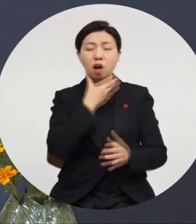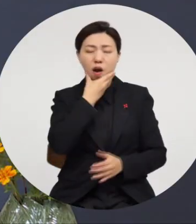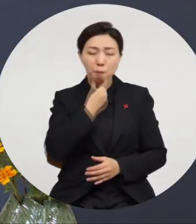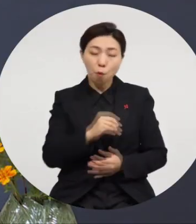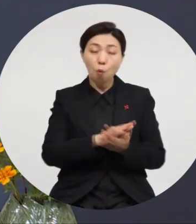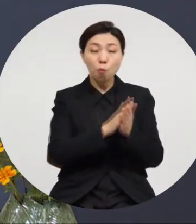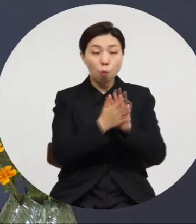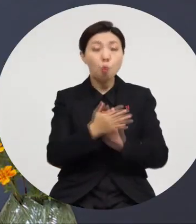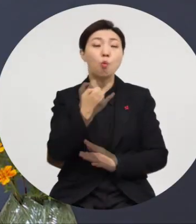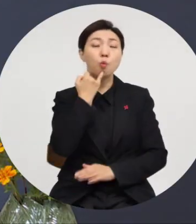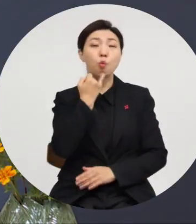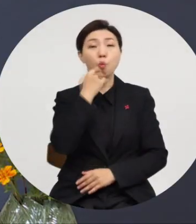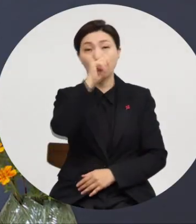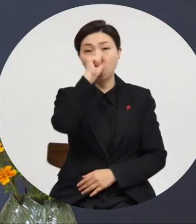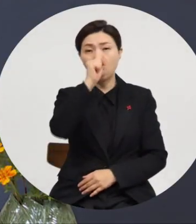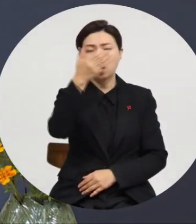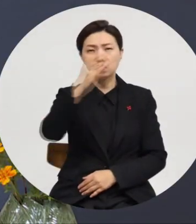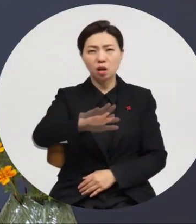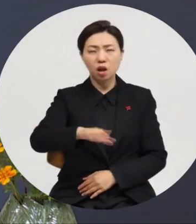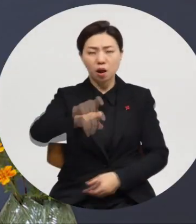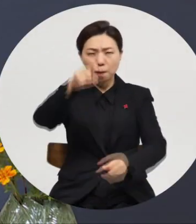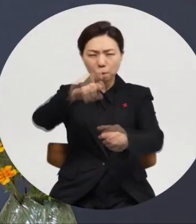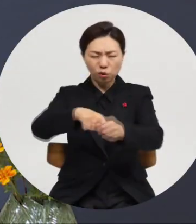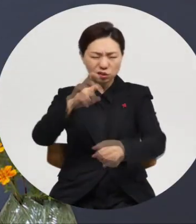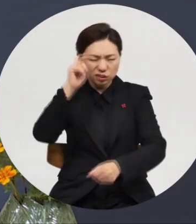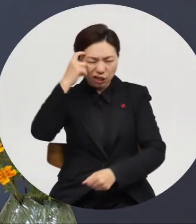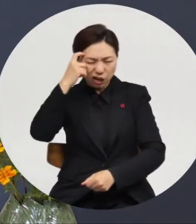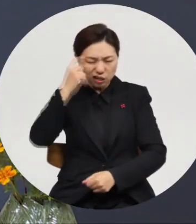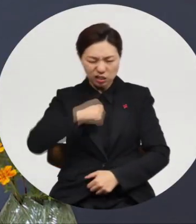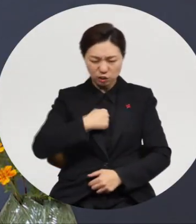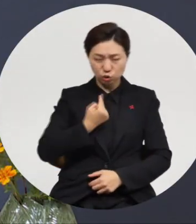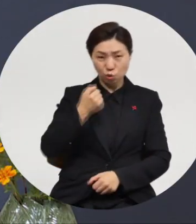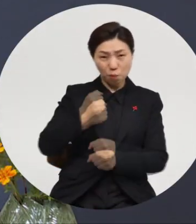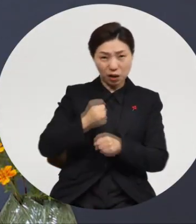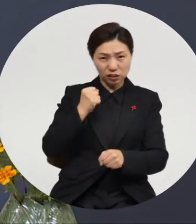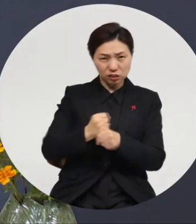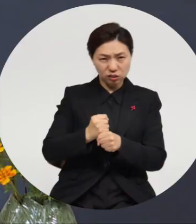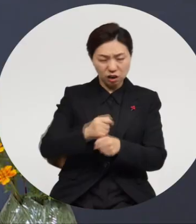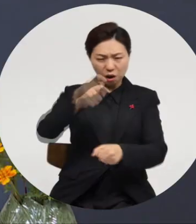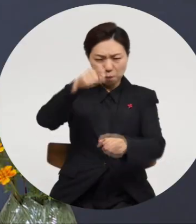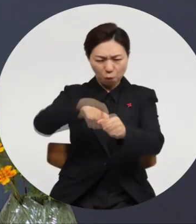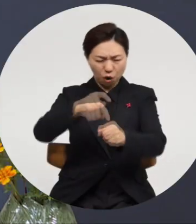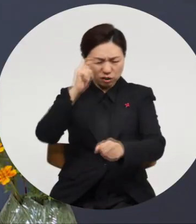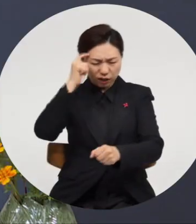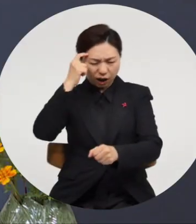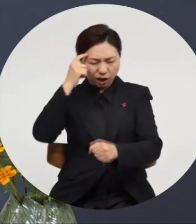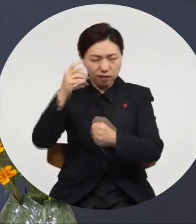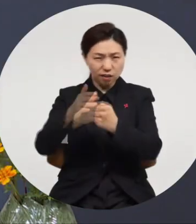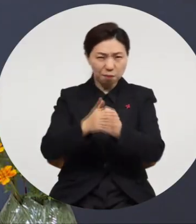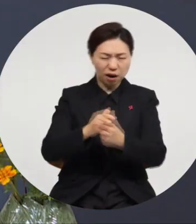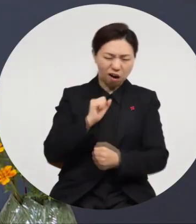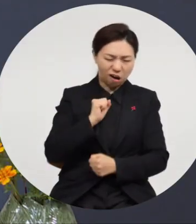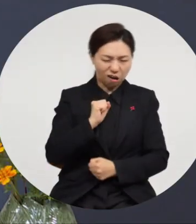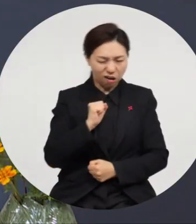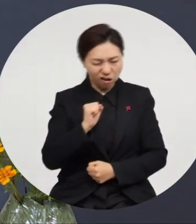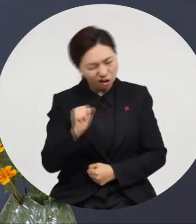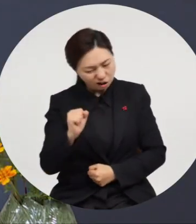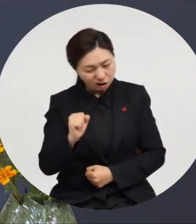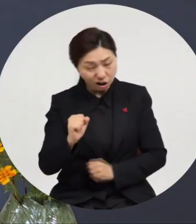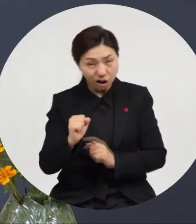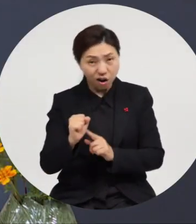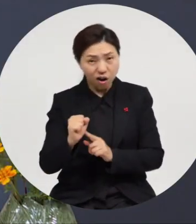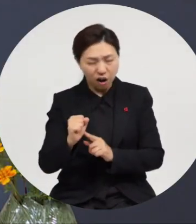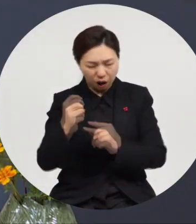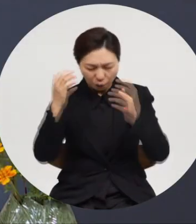인생을 행복하게 한데 도움이 된다. 목적의식을 갖고 있으면 되는데 그 목적의식, 자기가 만든 목적의식에 사로잡혀서